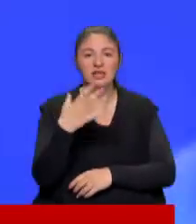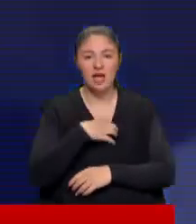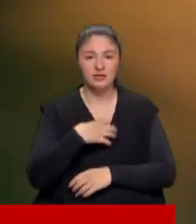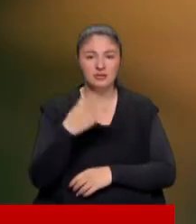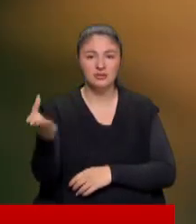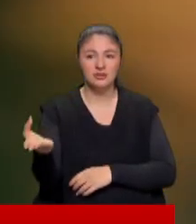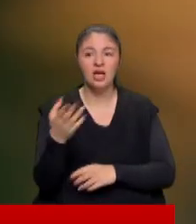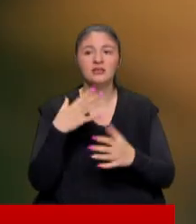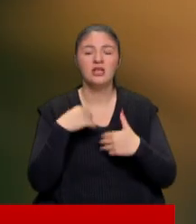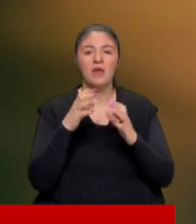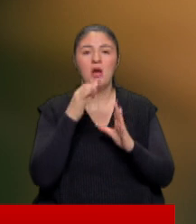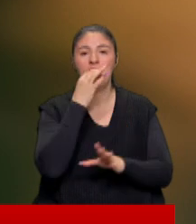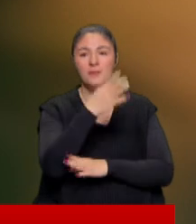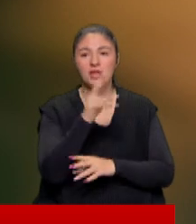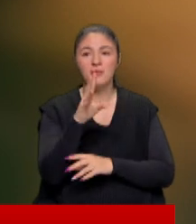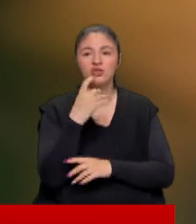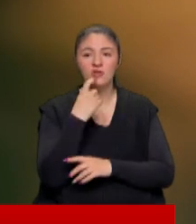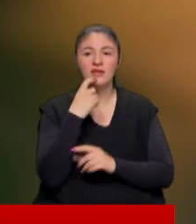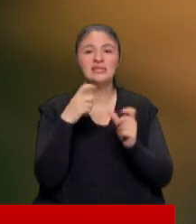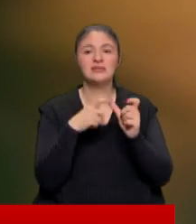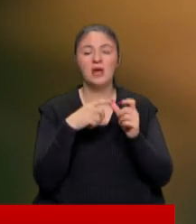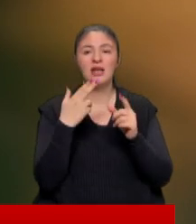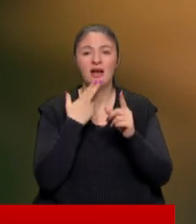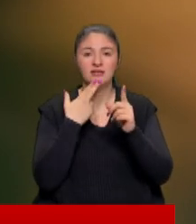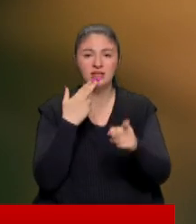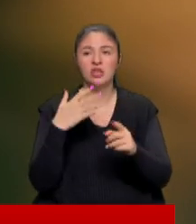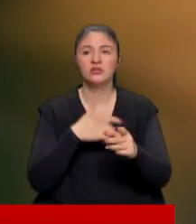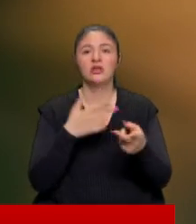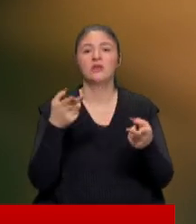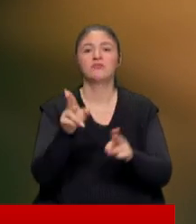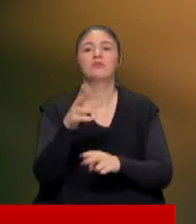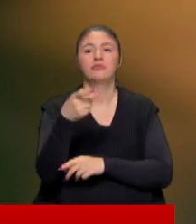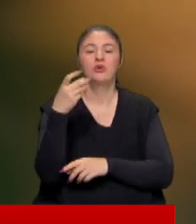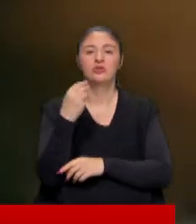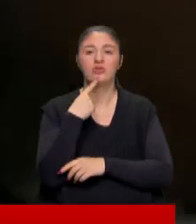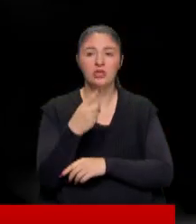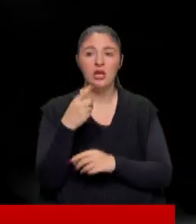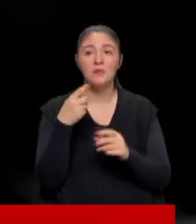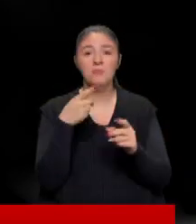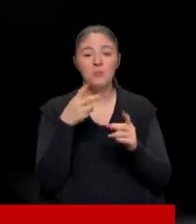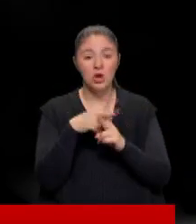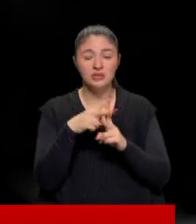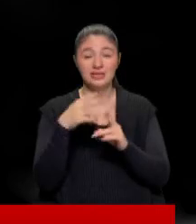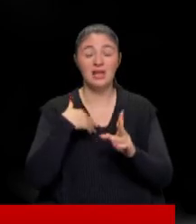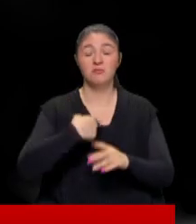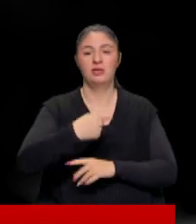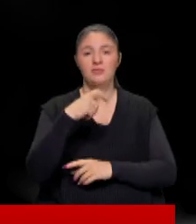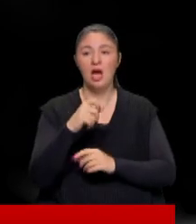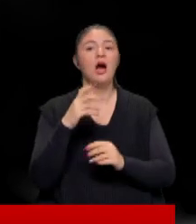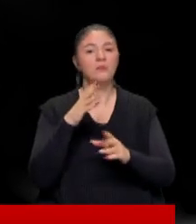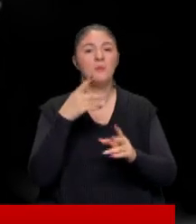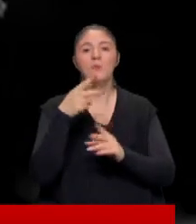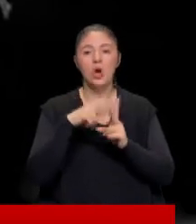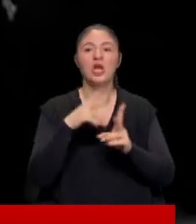oydu. Sağlık ekiplerini çağırdı. 25 yaşındaki Sibel Kayman'ın canına kıydığını söyledi. Polis ise tetiği çekenin Mikail Kurulay